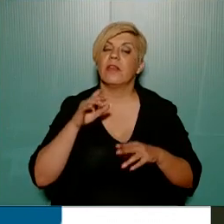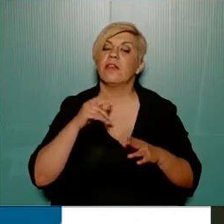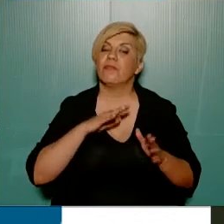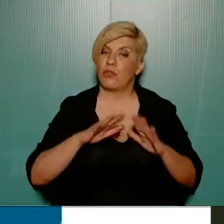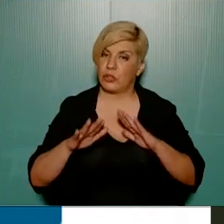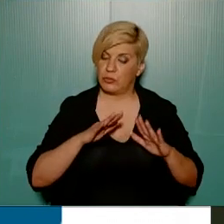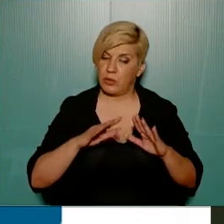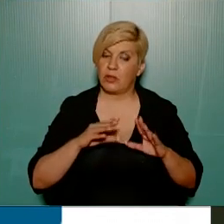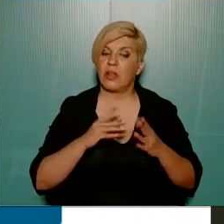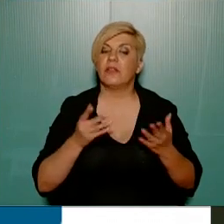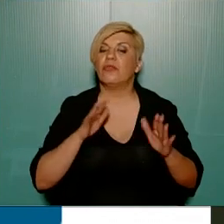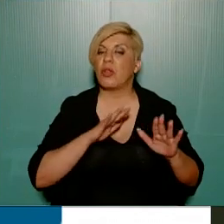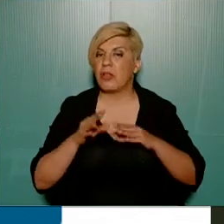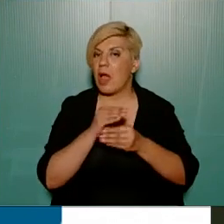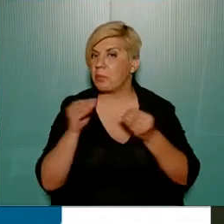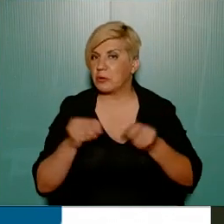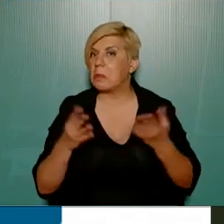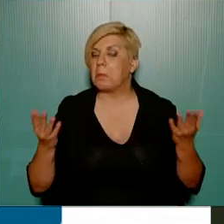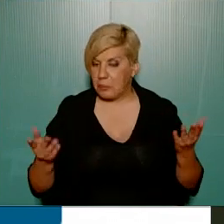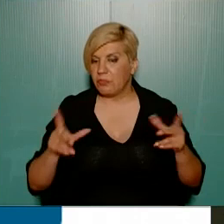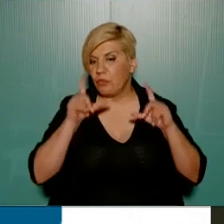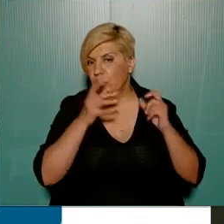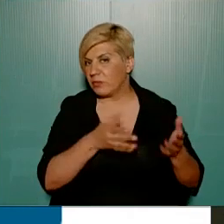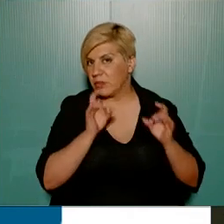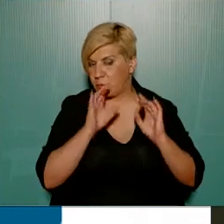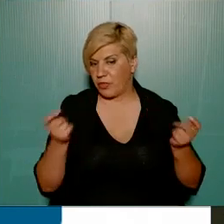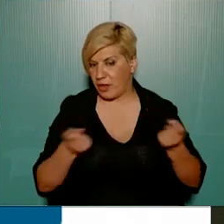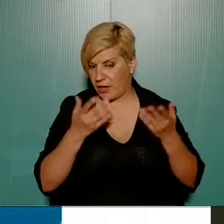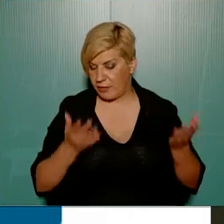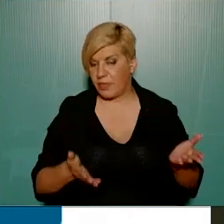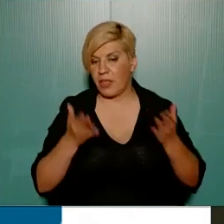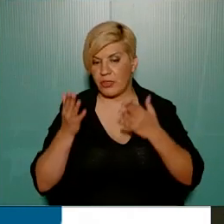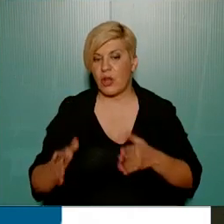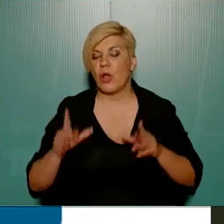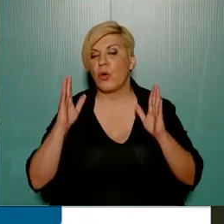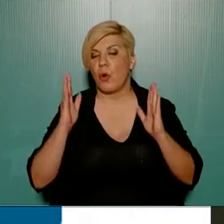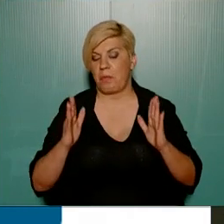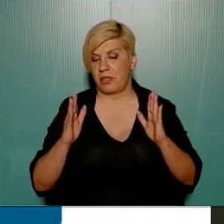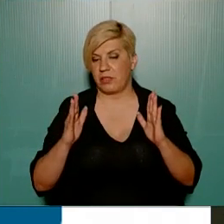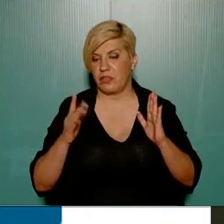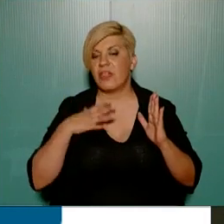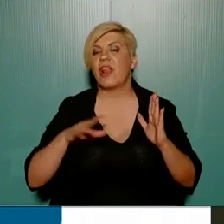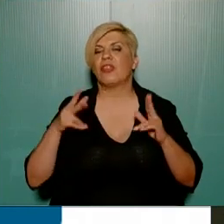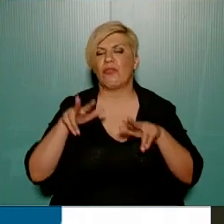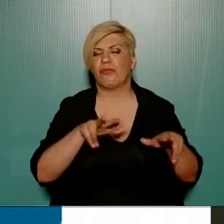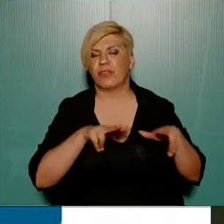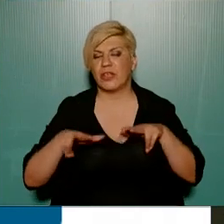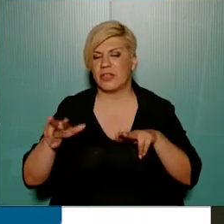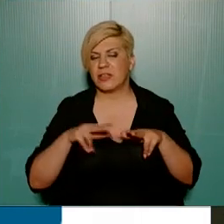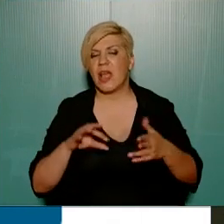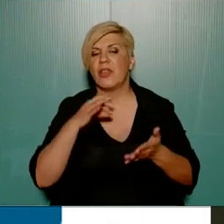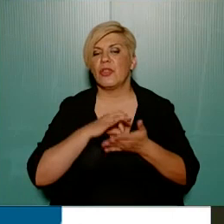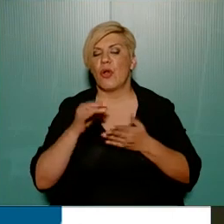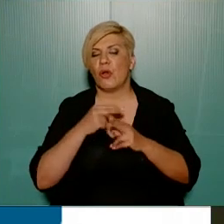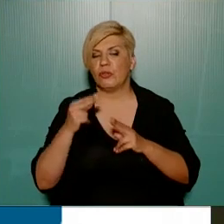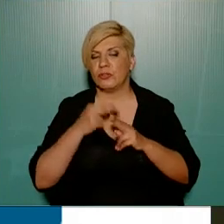φροντίζουμε και τη φροντίδα την είδαμε στις φωτογραφίες. Εδώ βλέπουμε ένα κομμάτι, δεν ήθελα να δείξω όλο το βίντεο, από την